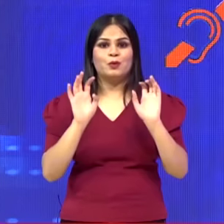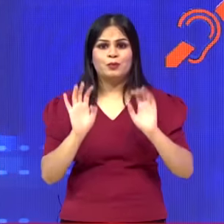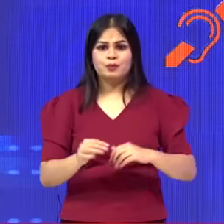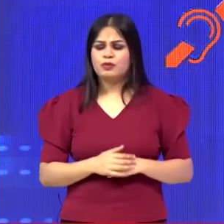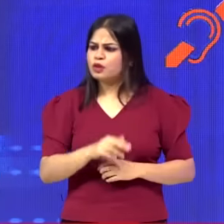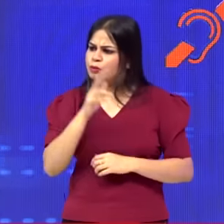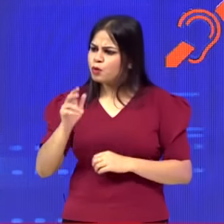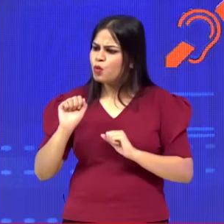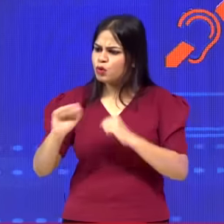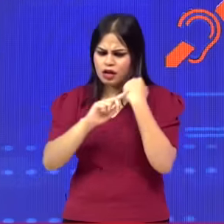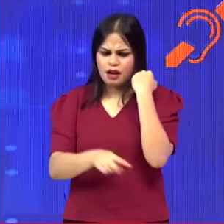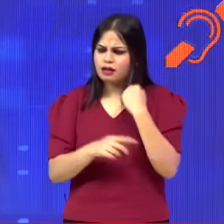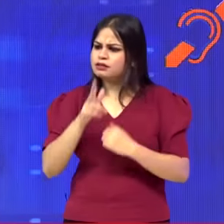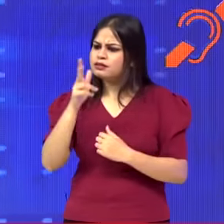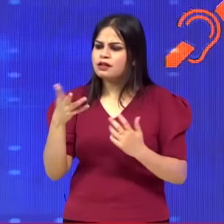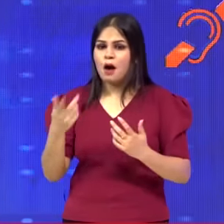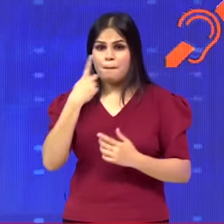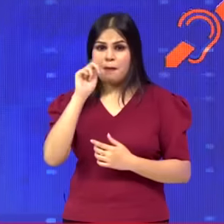ध्यान रखो, उनकी रेस्पेक्ट करो।